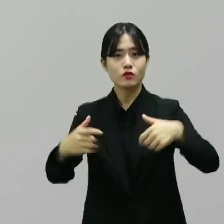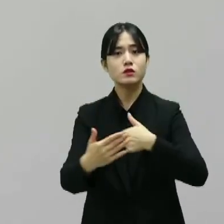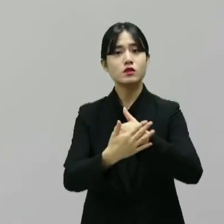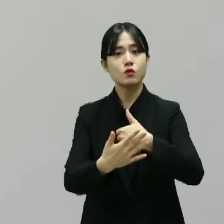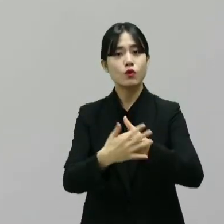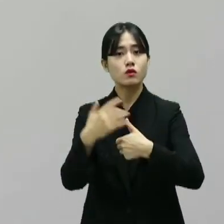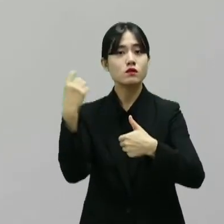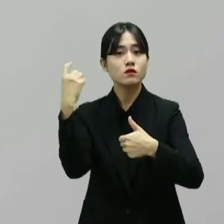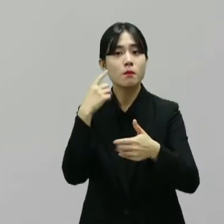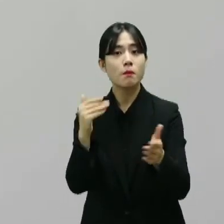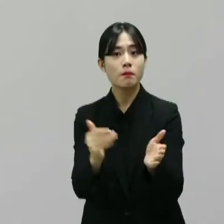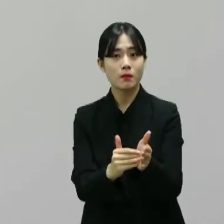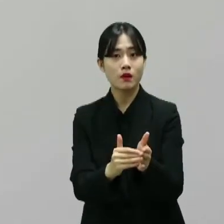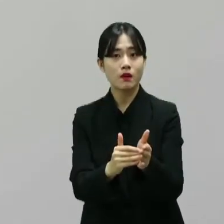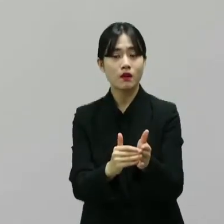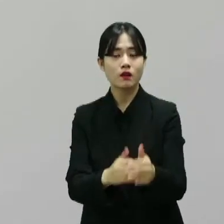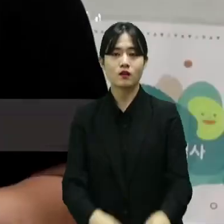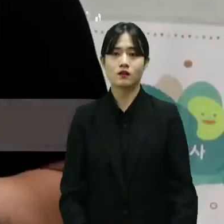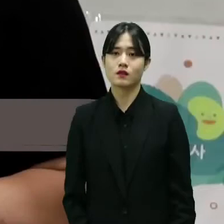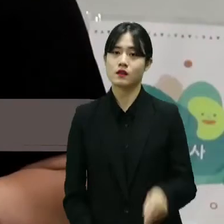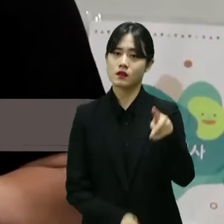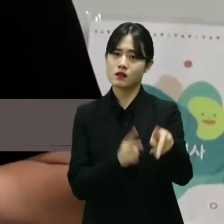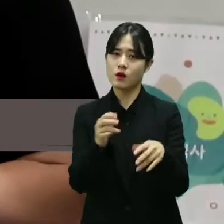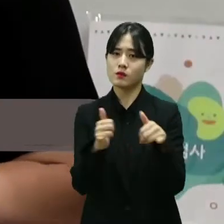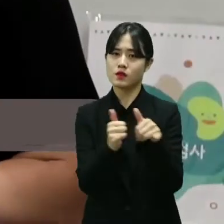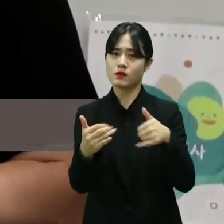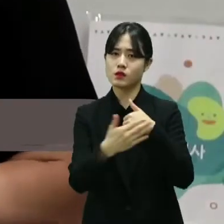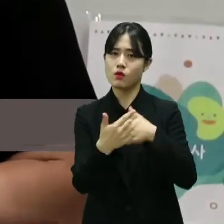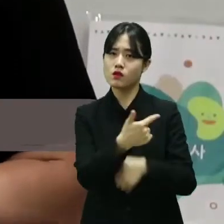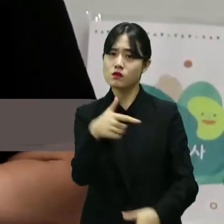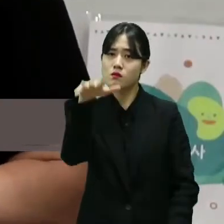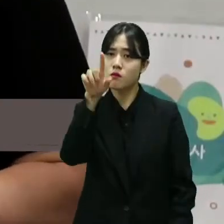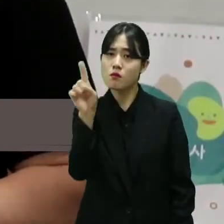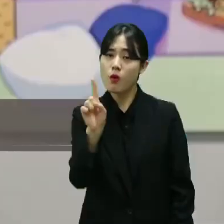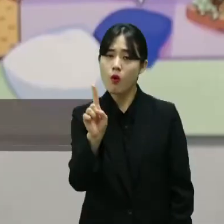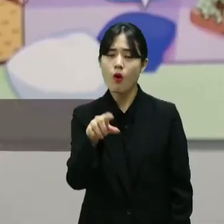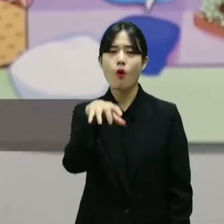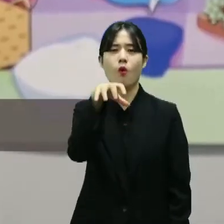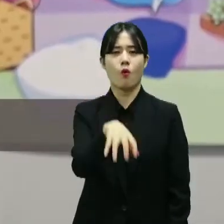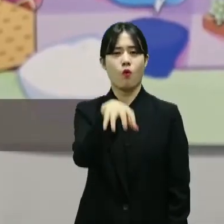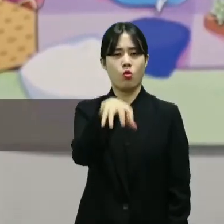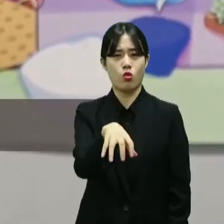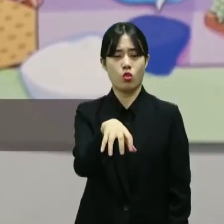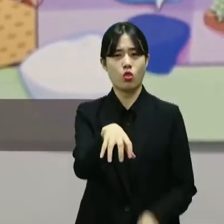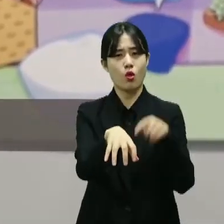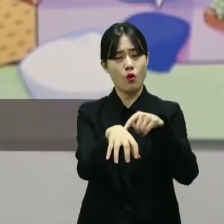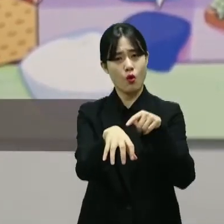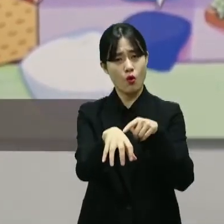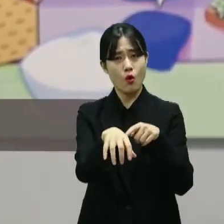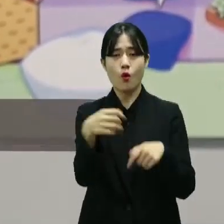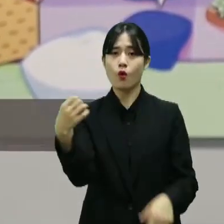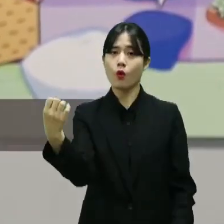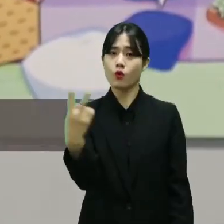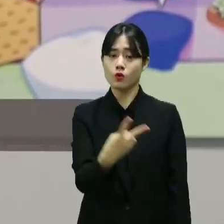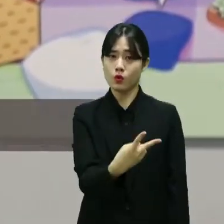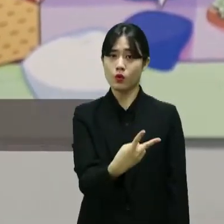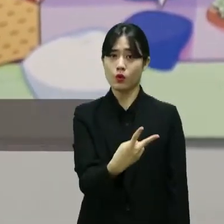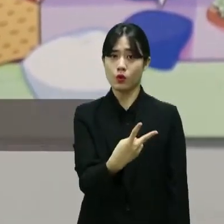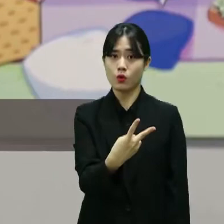좀 지원을 받으셨다고 들었는데 사업자들한테 제일 큰 지원은 공간에 대한 지원인 것 같습니다. 그리고